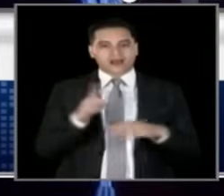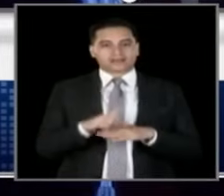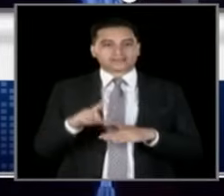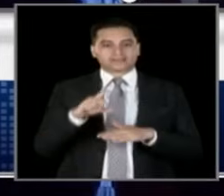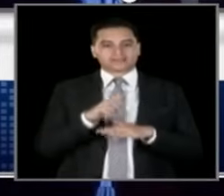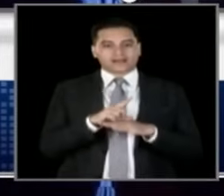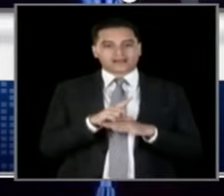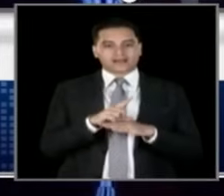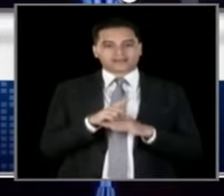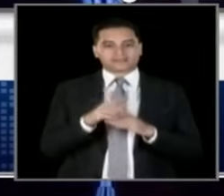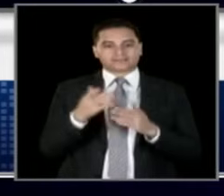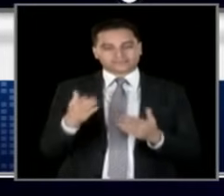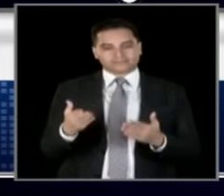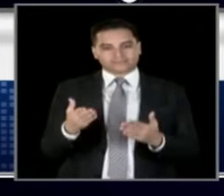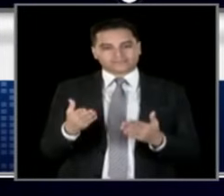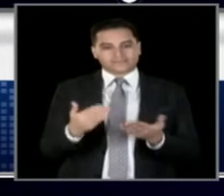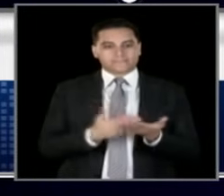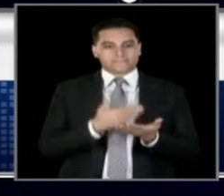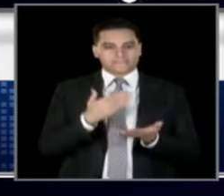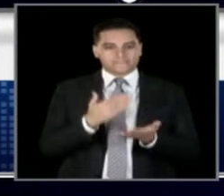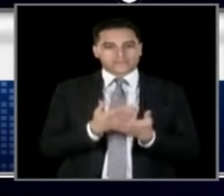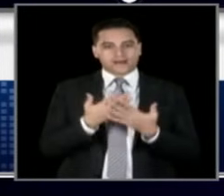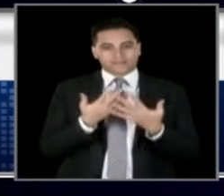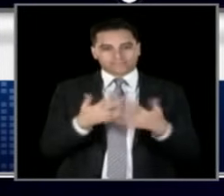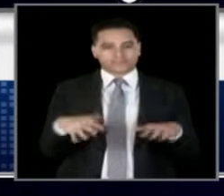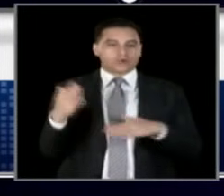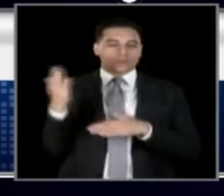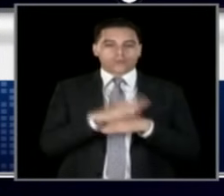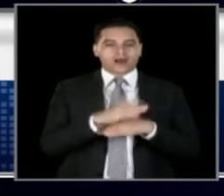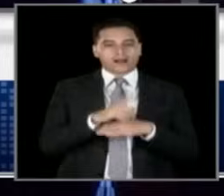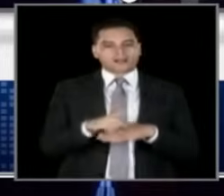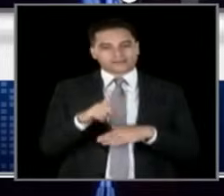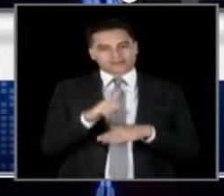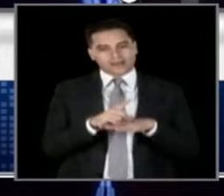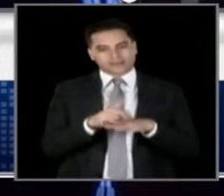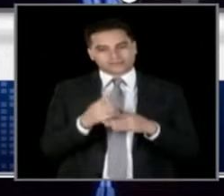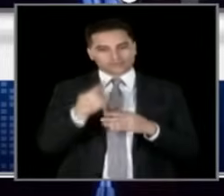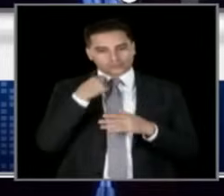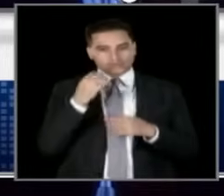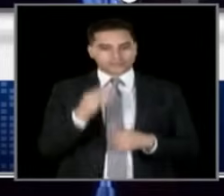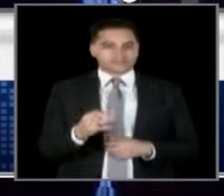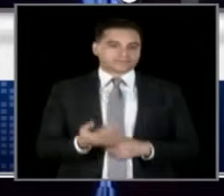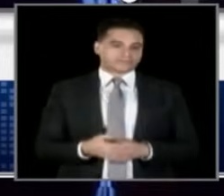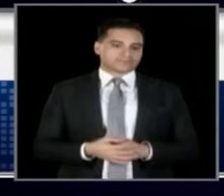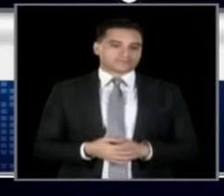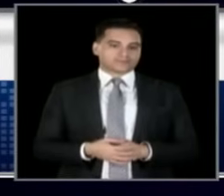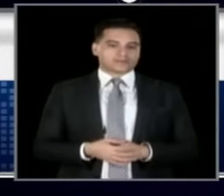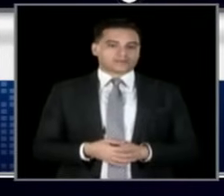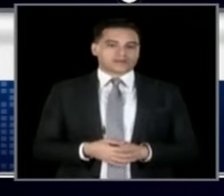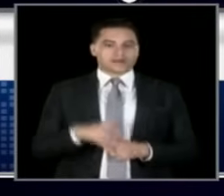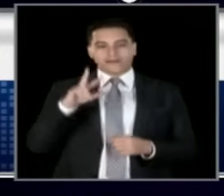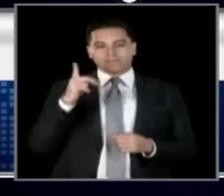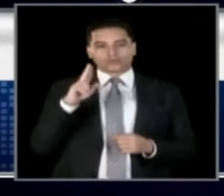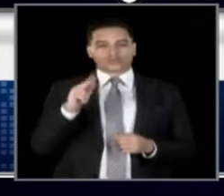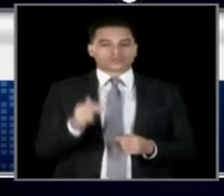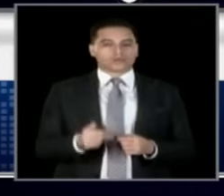السوفيتي وهم استقلوا بعد انهيار الاتحاد السوفيتي. أنا أسفة، الاتحاد السوفيتي. البرتغال كانت محتلة